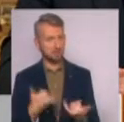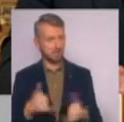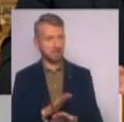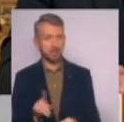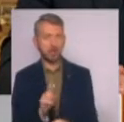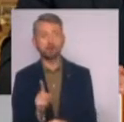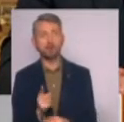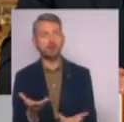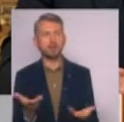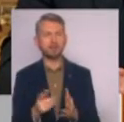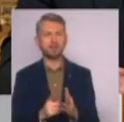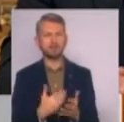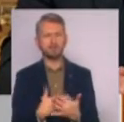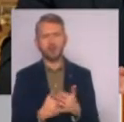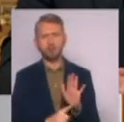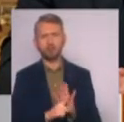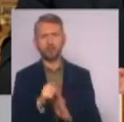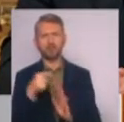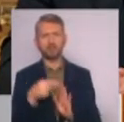що десь починаючи з